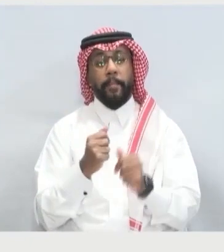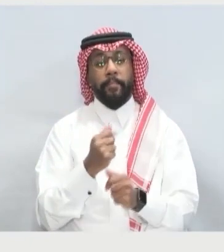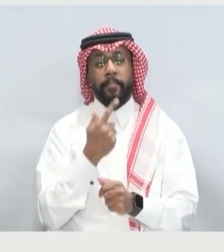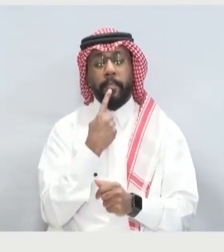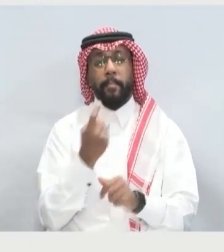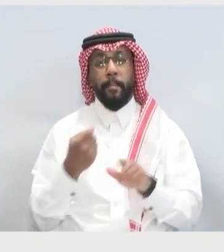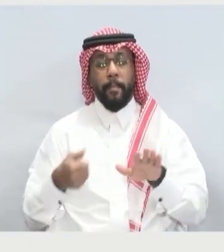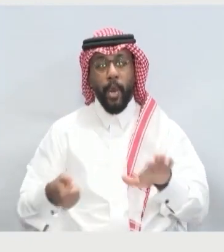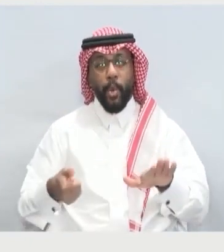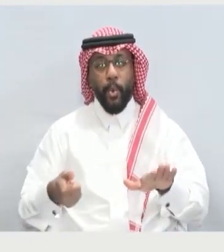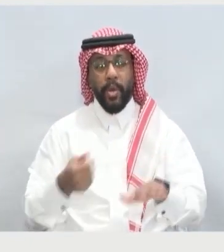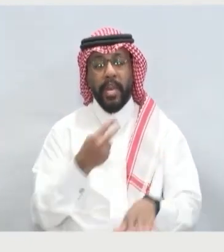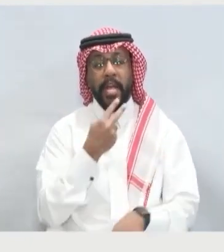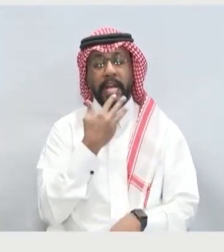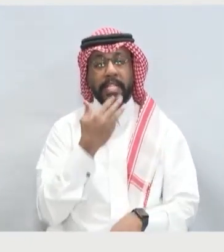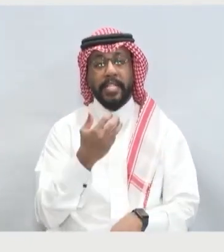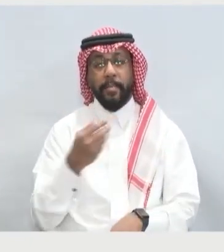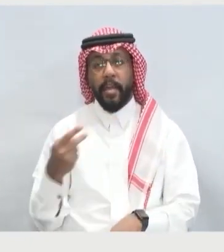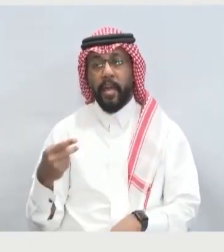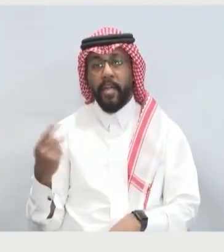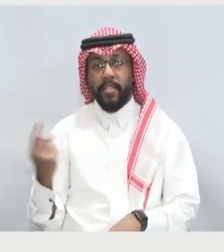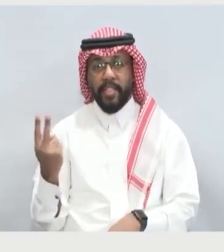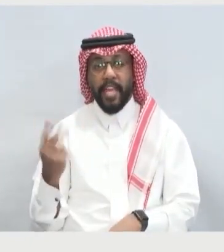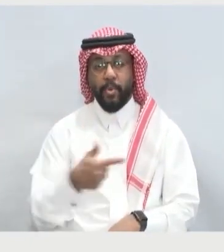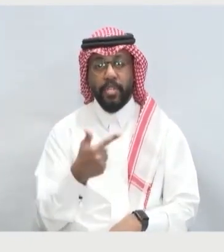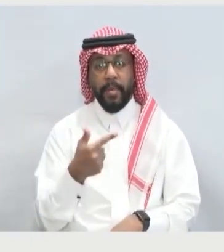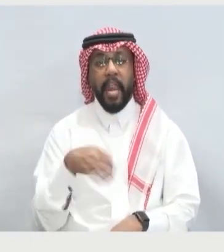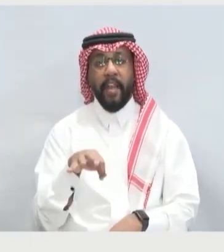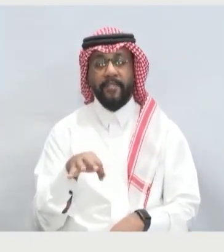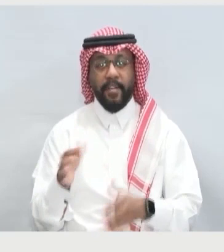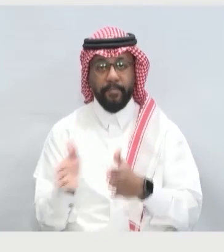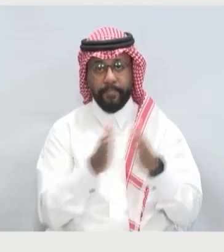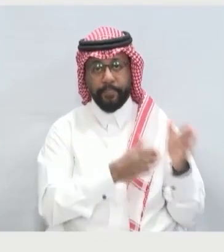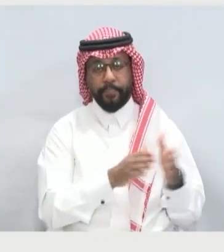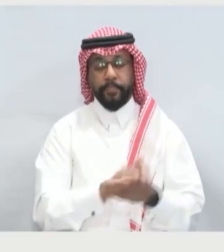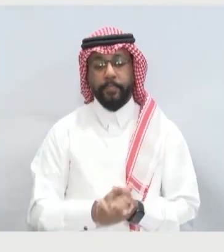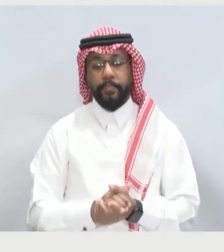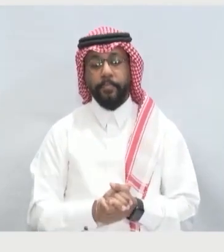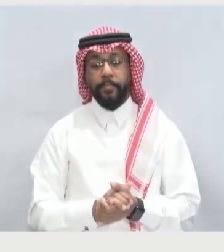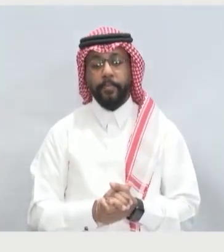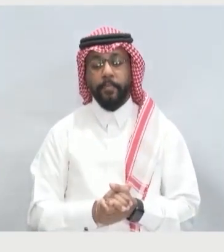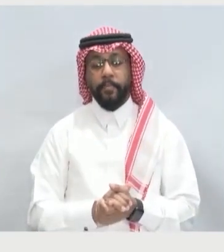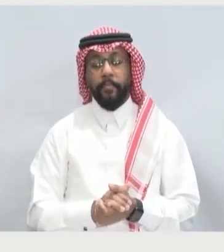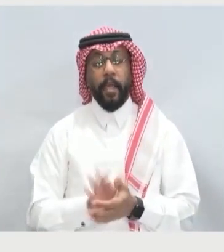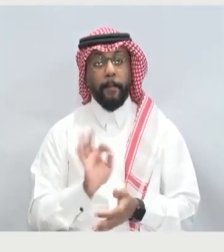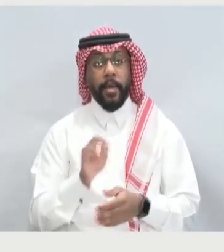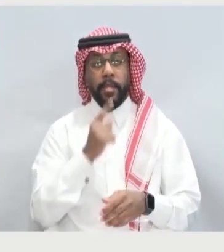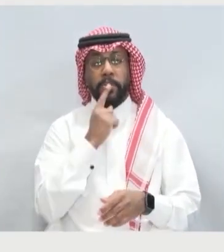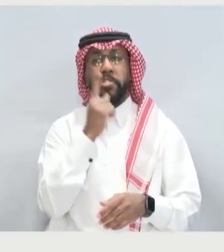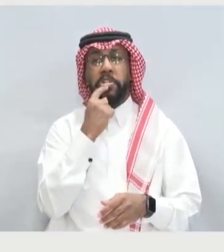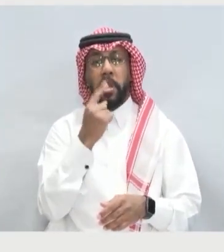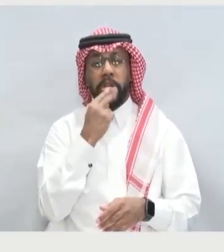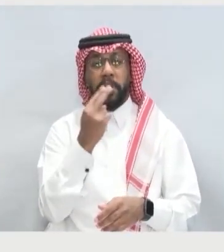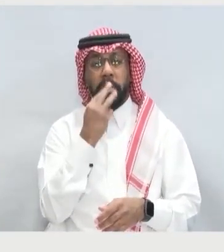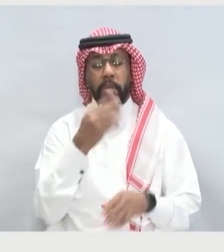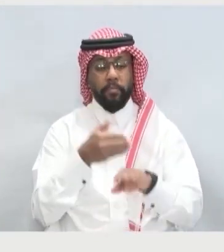الاصول الثابته مطروح منه تكلفه الاستهلاك هنالك ما يسمى بتكلفه الاستهلاك وهي مثلا حينما تمضي السنوات بالتاكيد